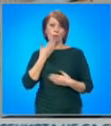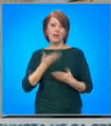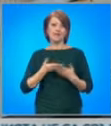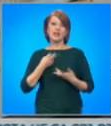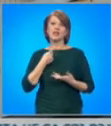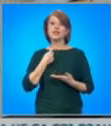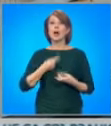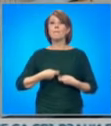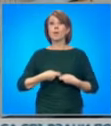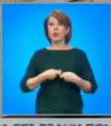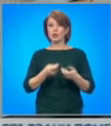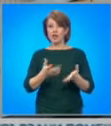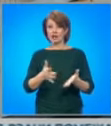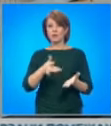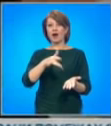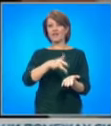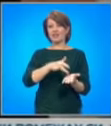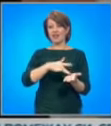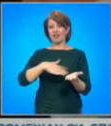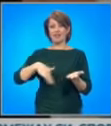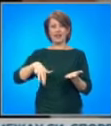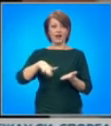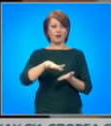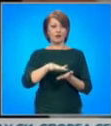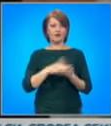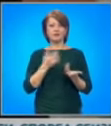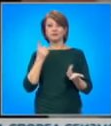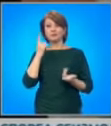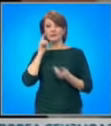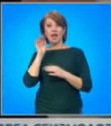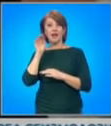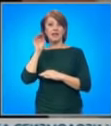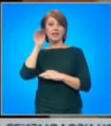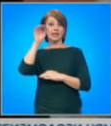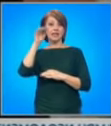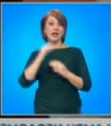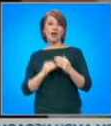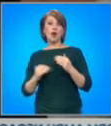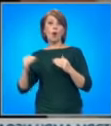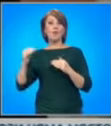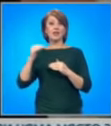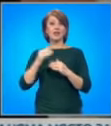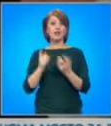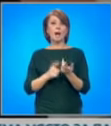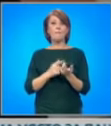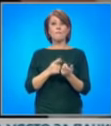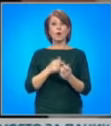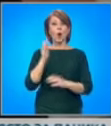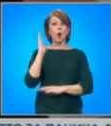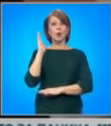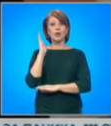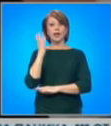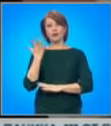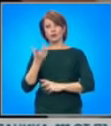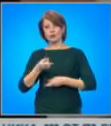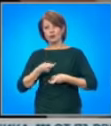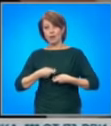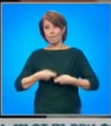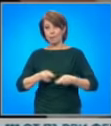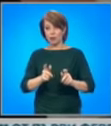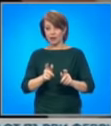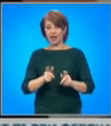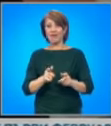Повечето от тях са в централната градска част. Тенденцията е да се увеличават броя на хотелите, които се продават за сметка на тези,